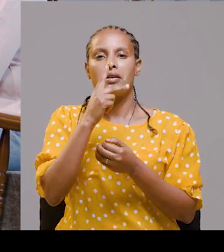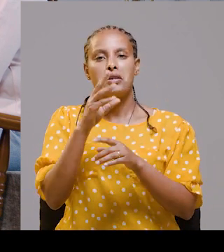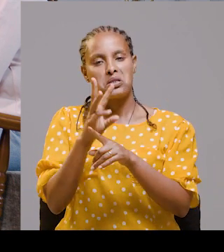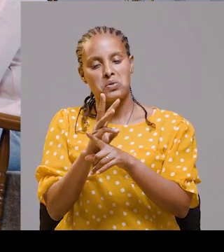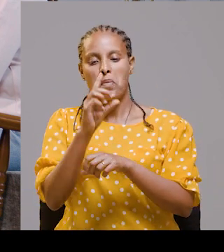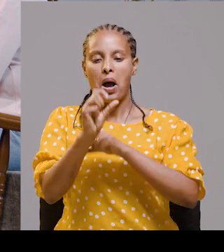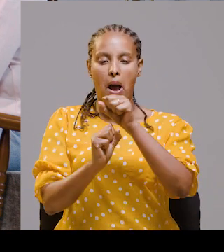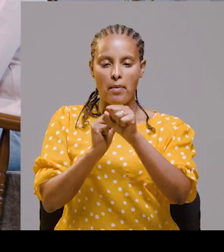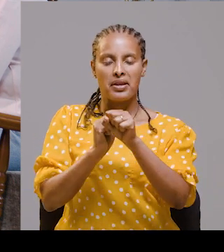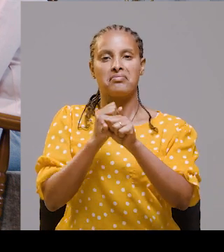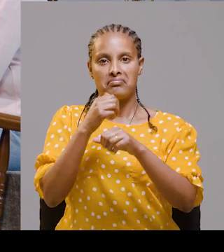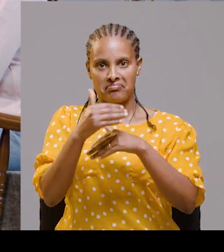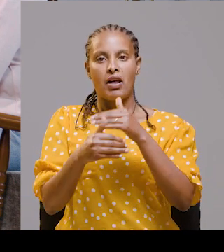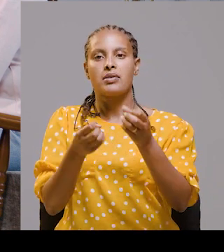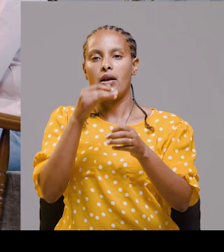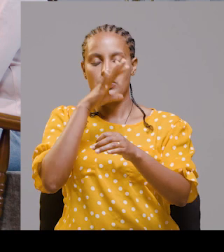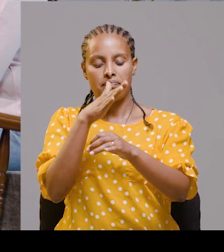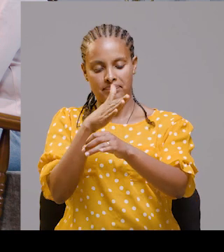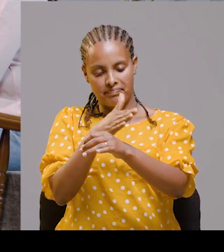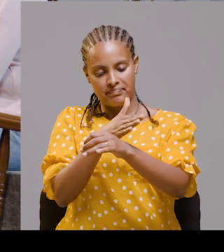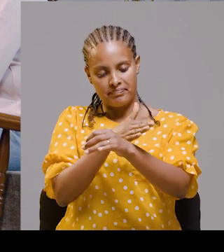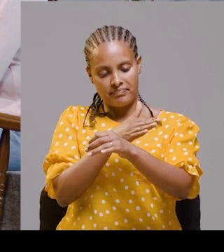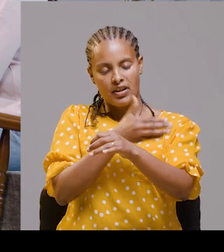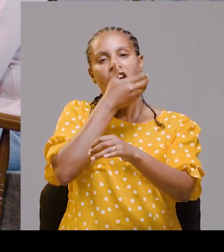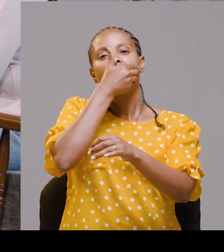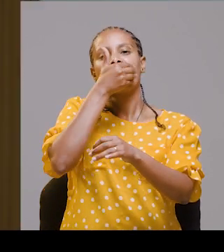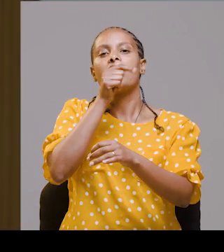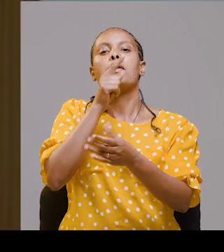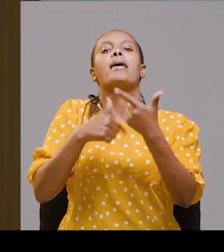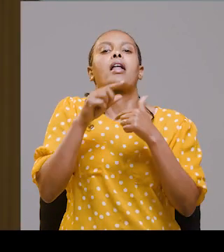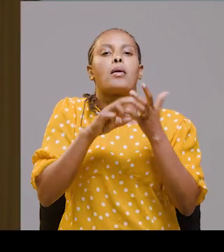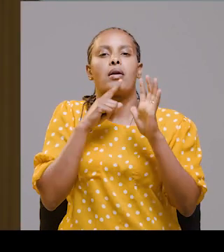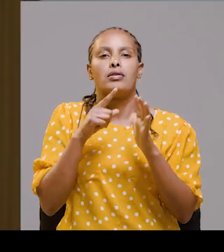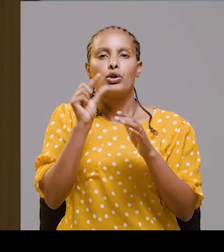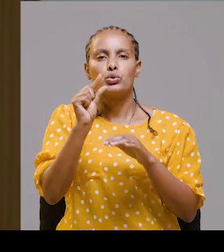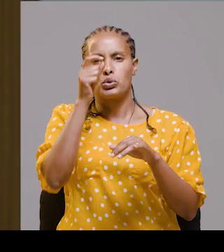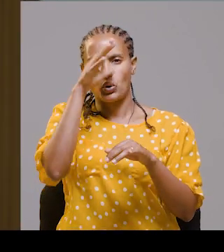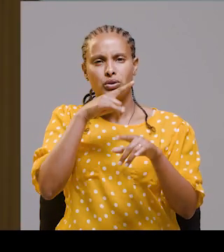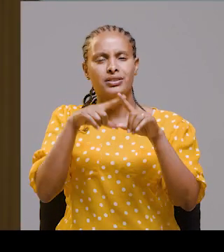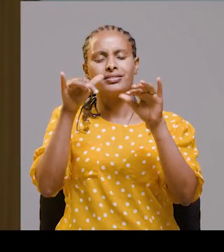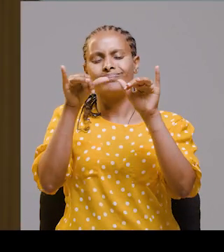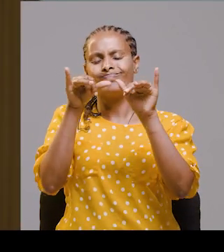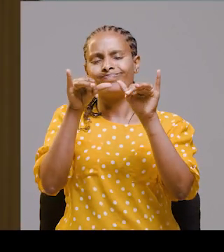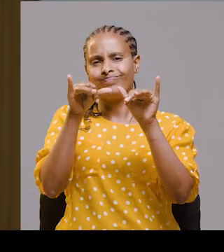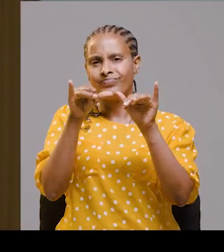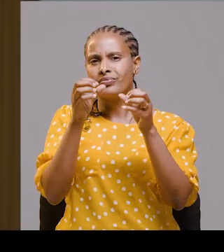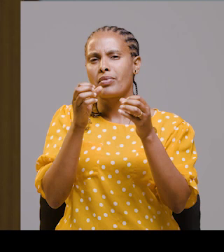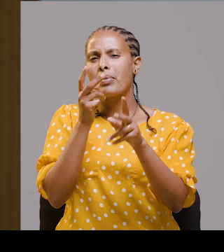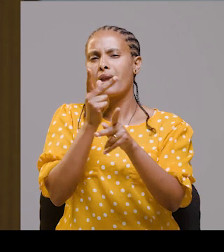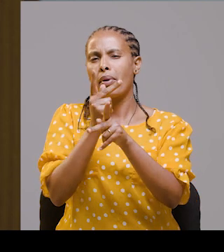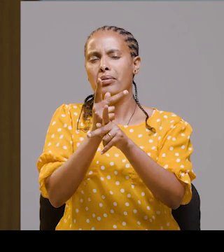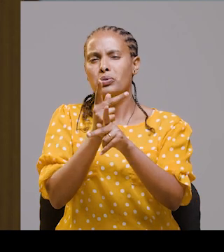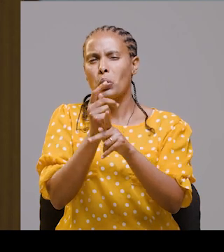በስድስት ወር በአመት እያለ ብናይ አብዛኛው ሰው እየተሻለው እየተሻለው እየተሻለው ይመጣል። የተወሰኑ ሰዎች ግን